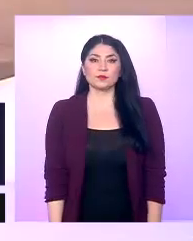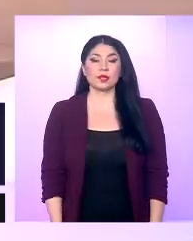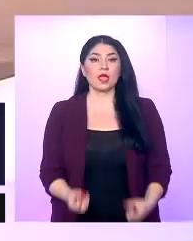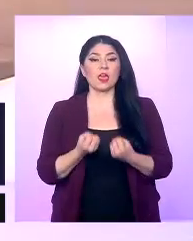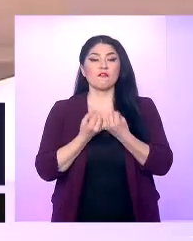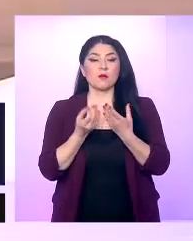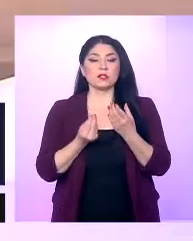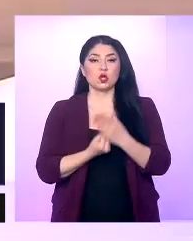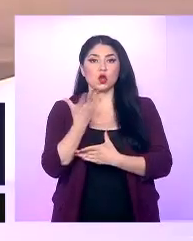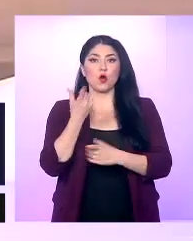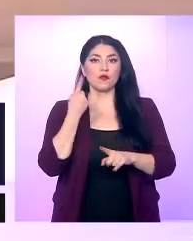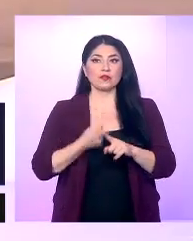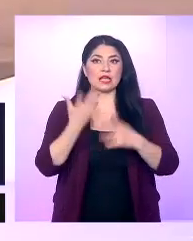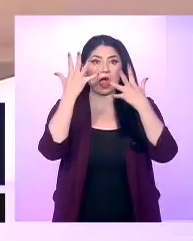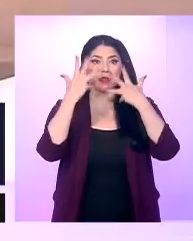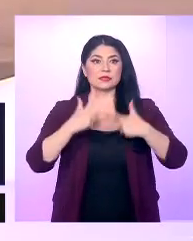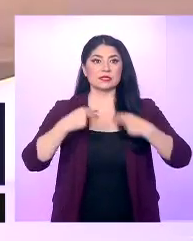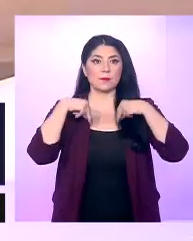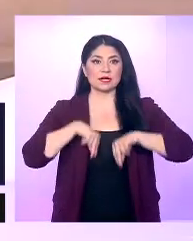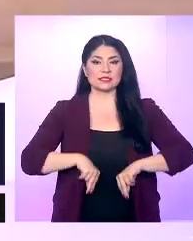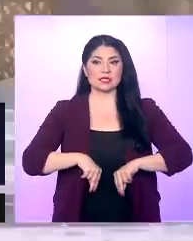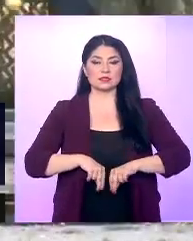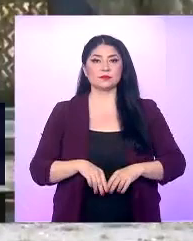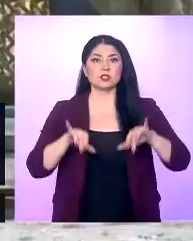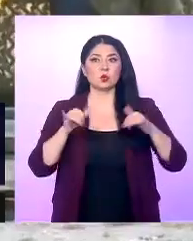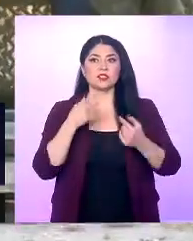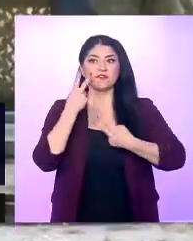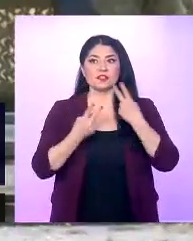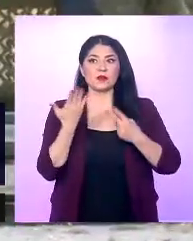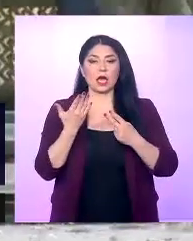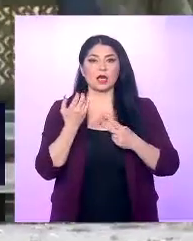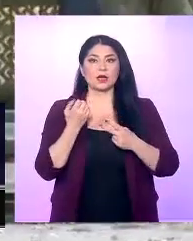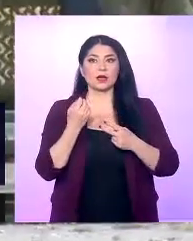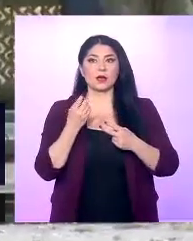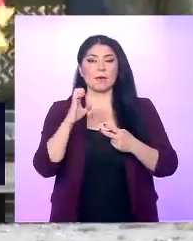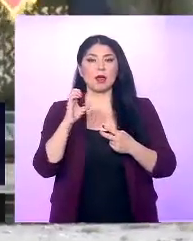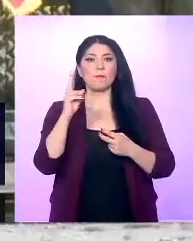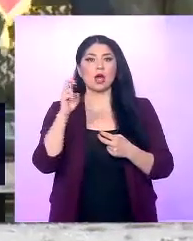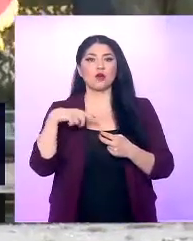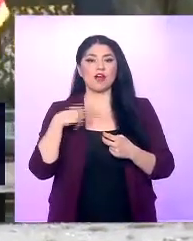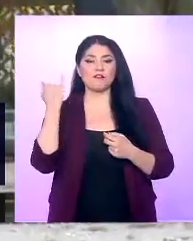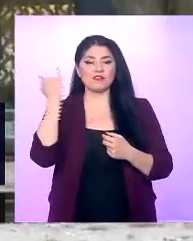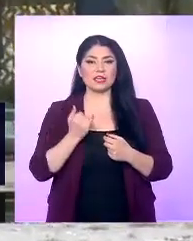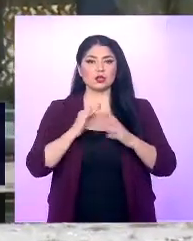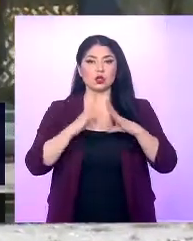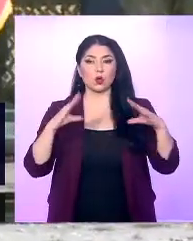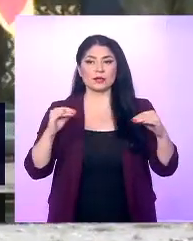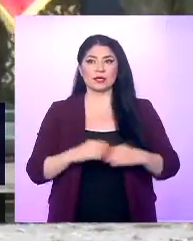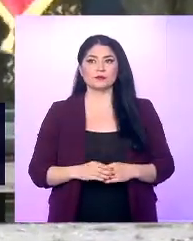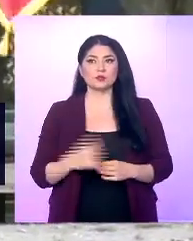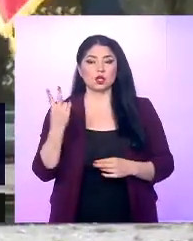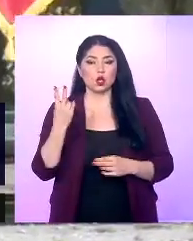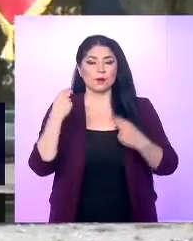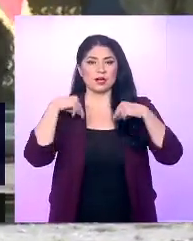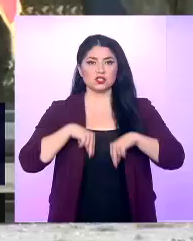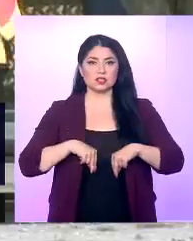Și o informație nouă venită chiar de la administrația prezidențială în contextul vizitei pe care o face Emmanuel Macron în România. Cei doi șefi